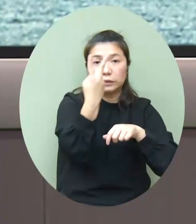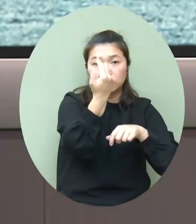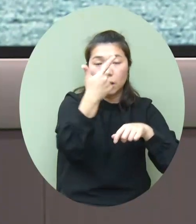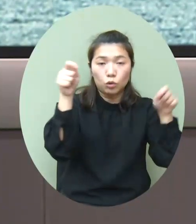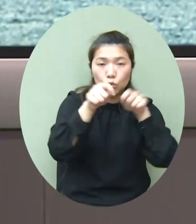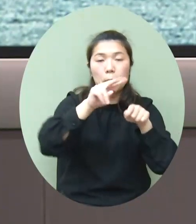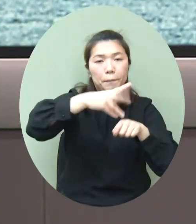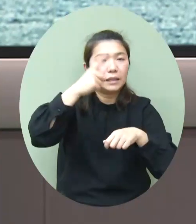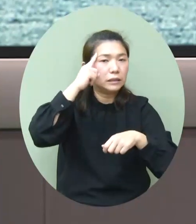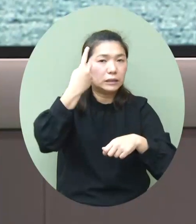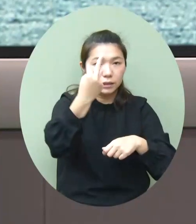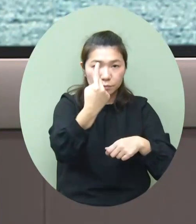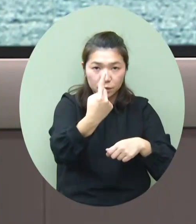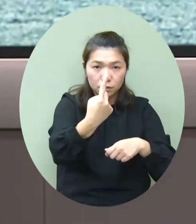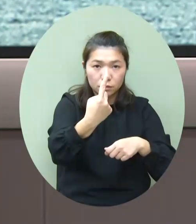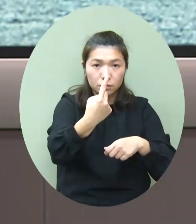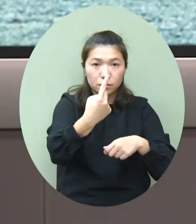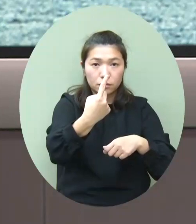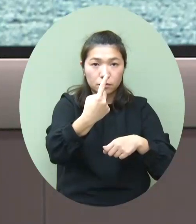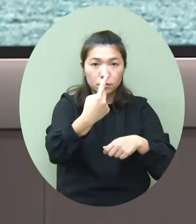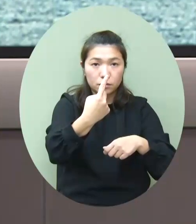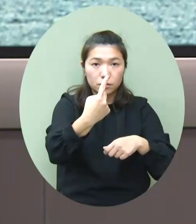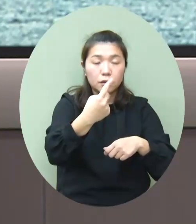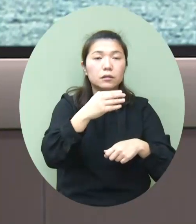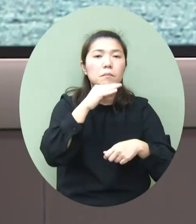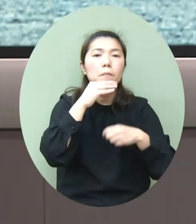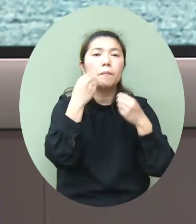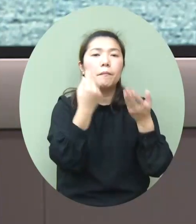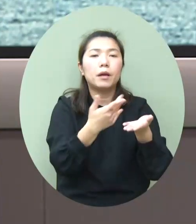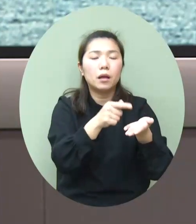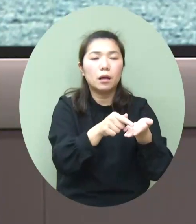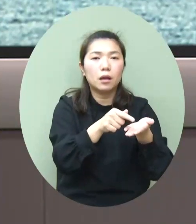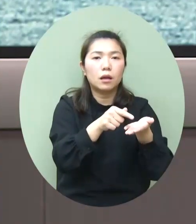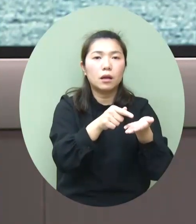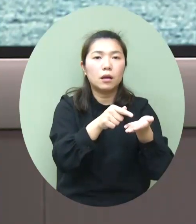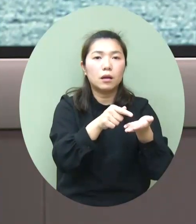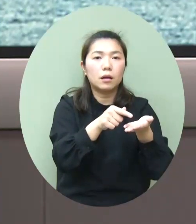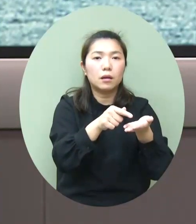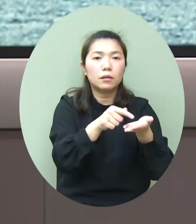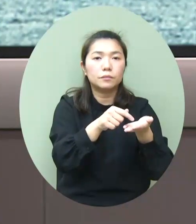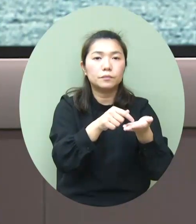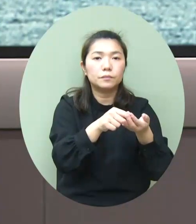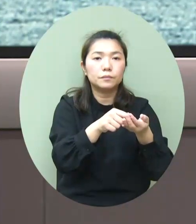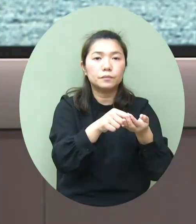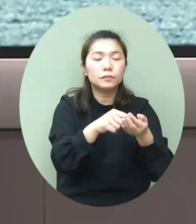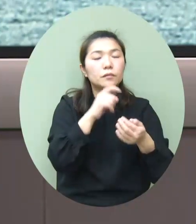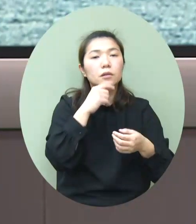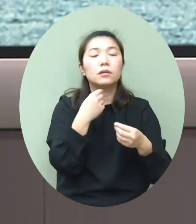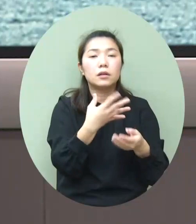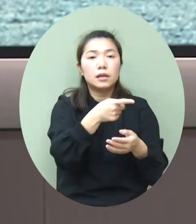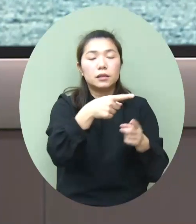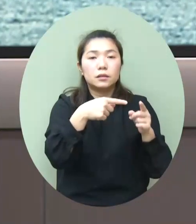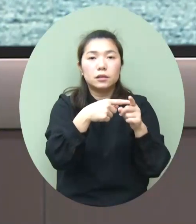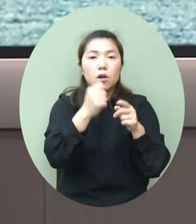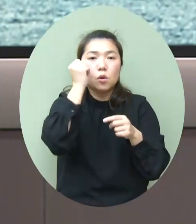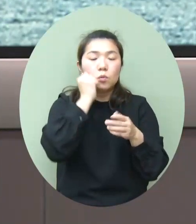由28天到21天，就是要让住民可以完